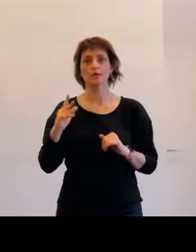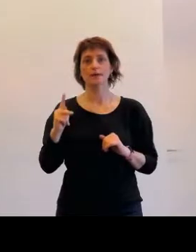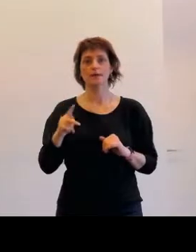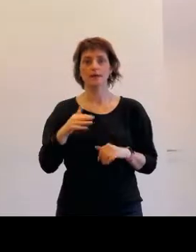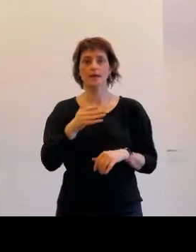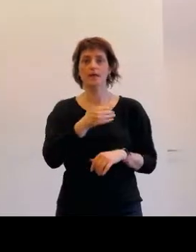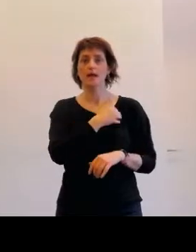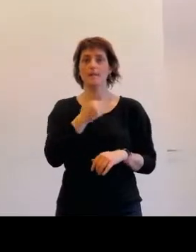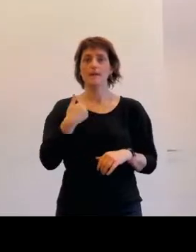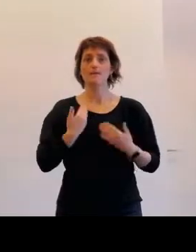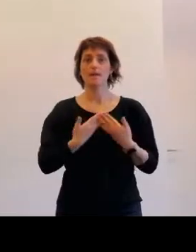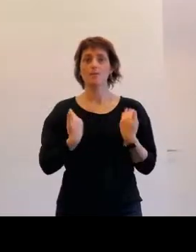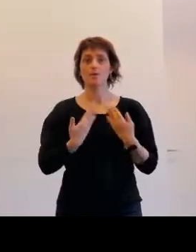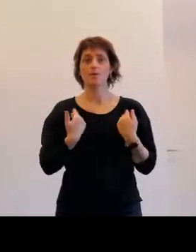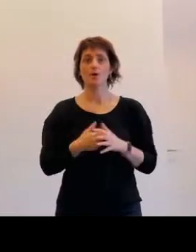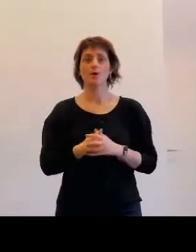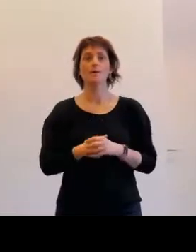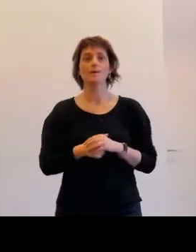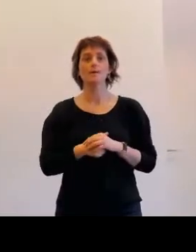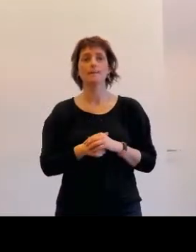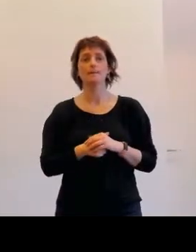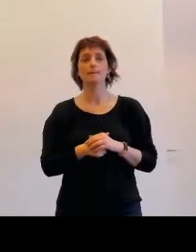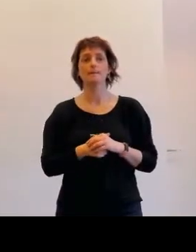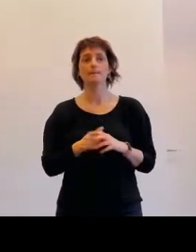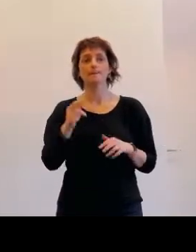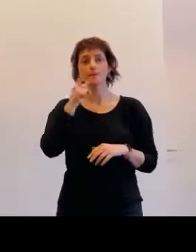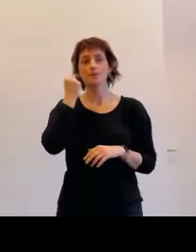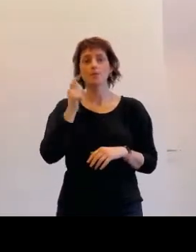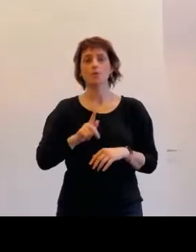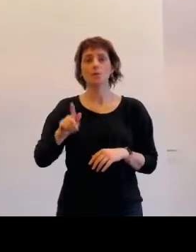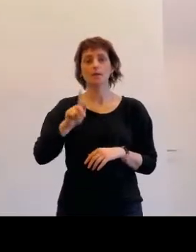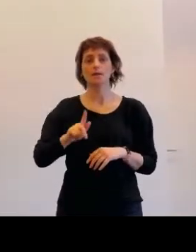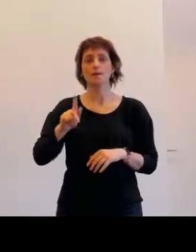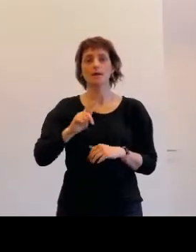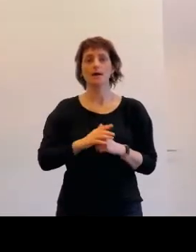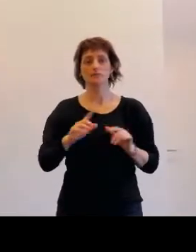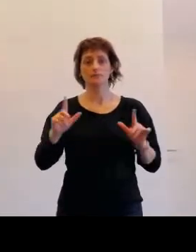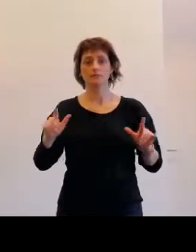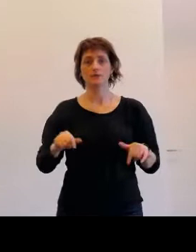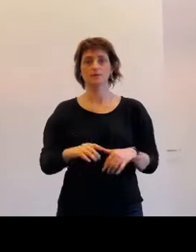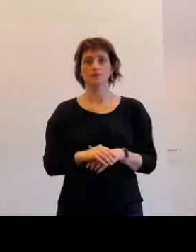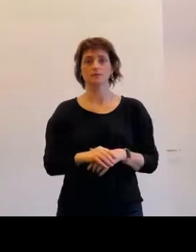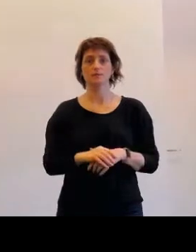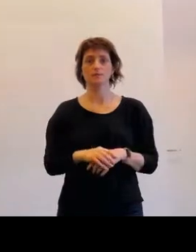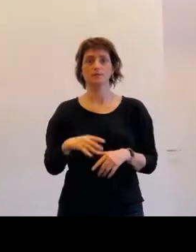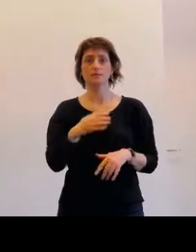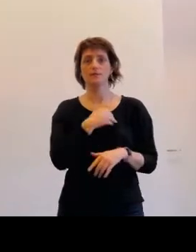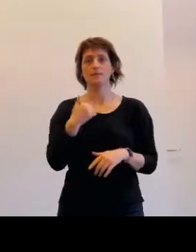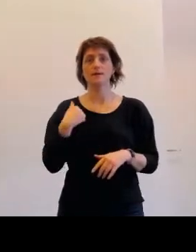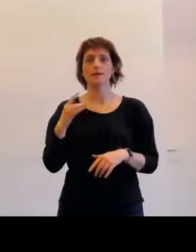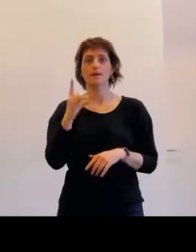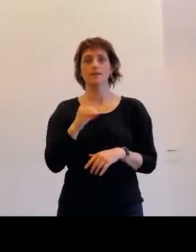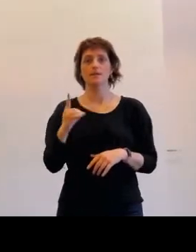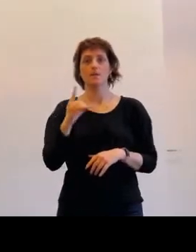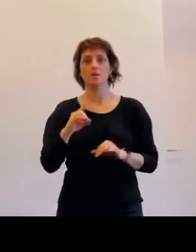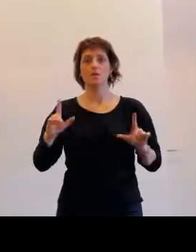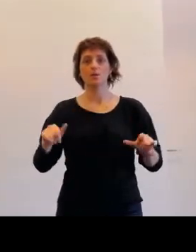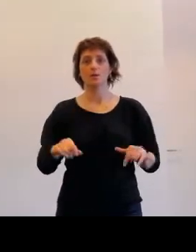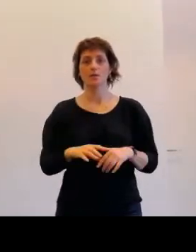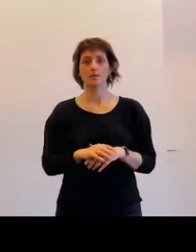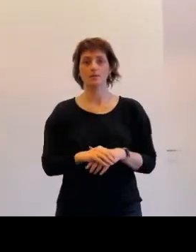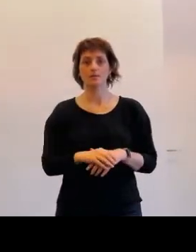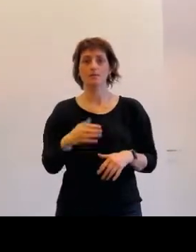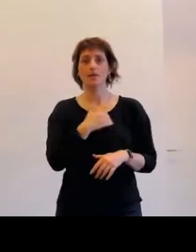Debord. Présente. Philippe Guimard. Présent. Anne-Sophie Didelot. Présente.